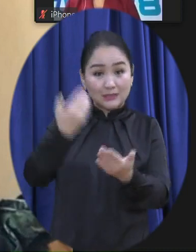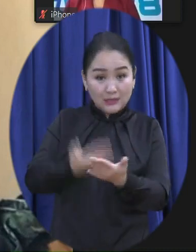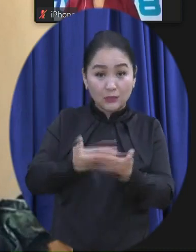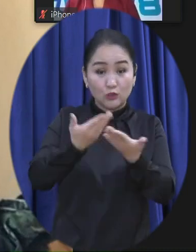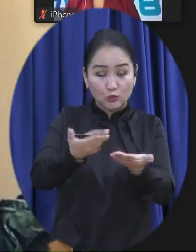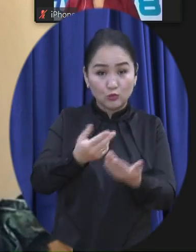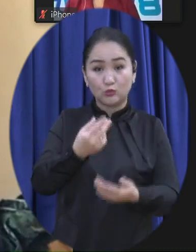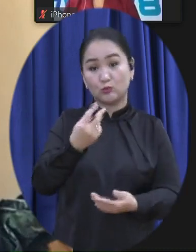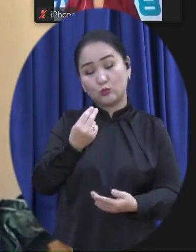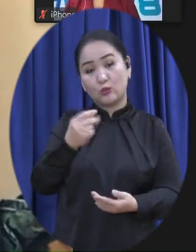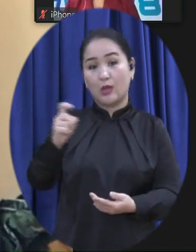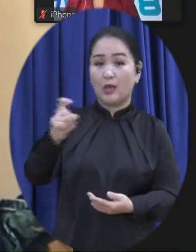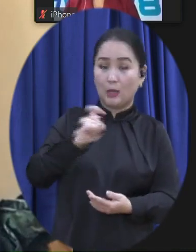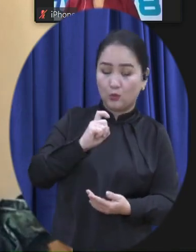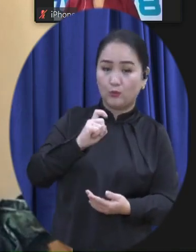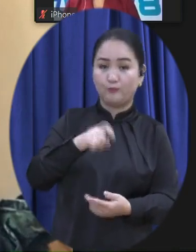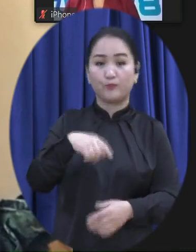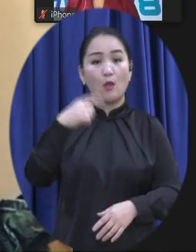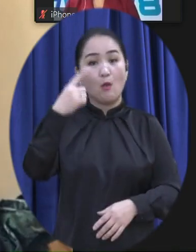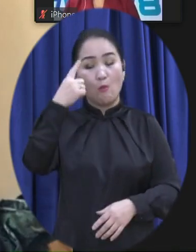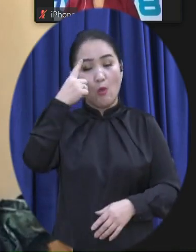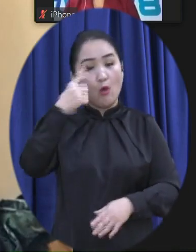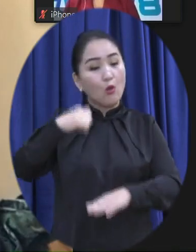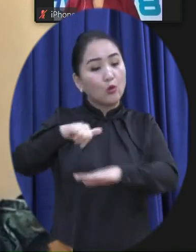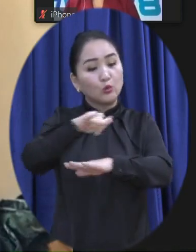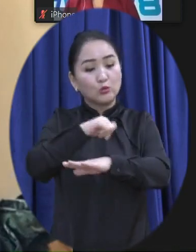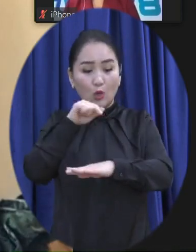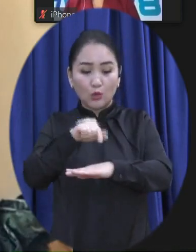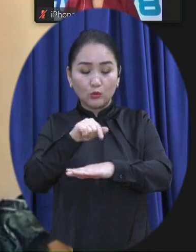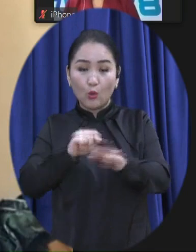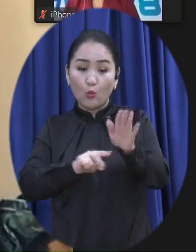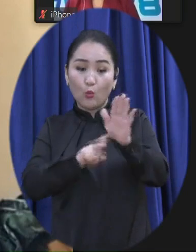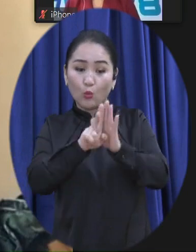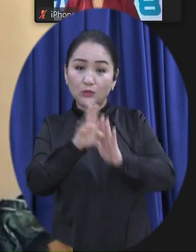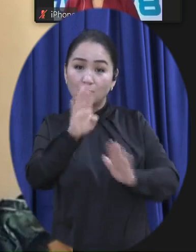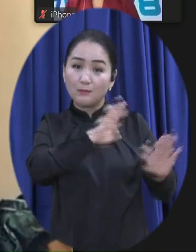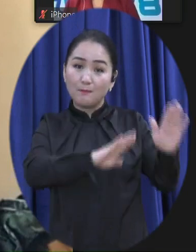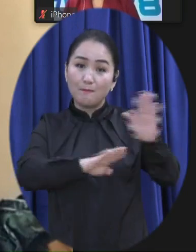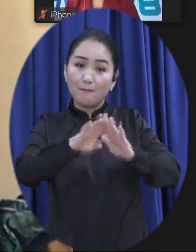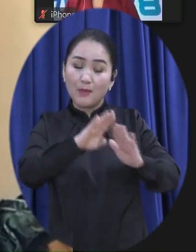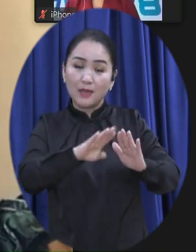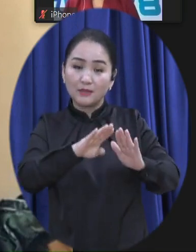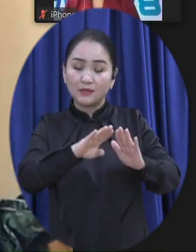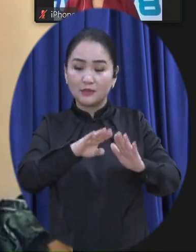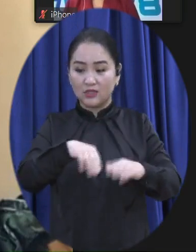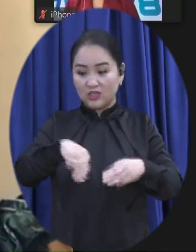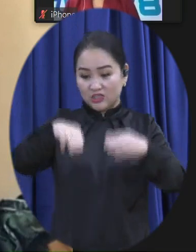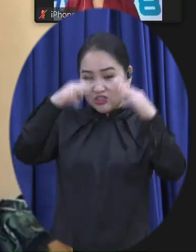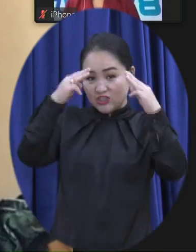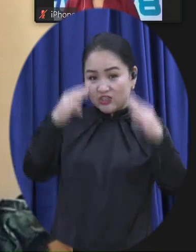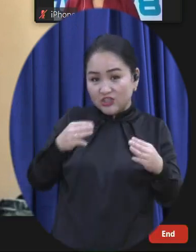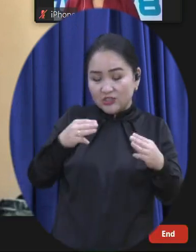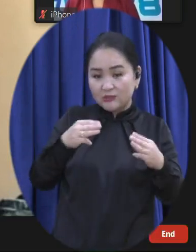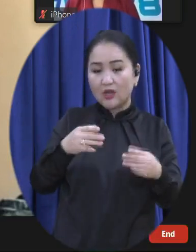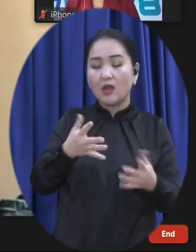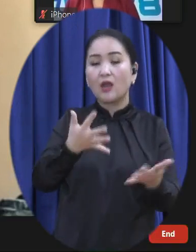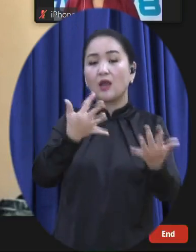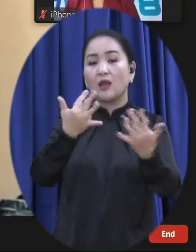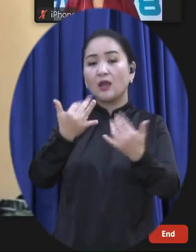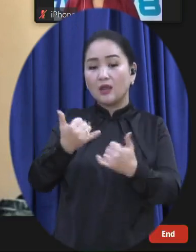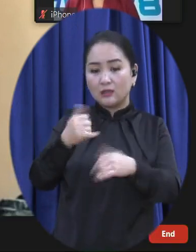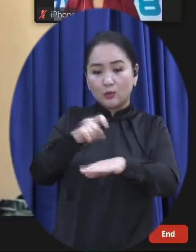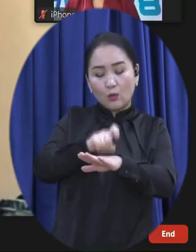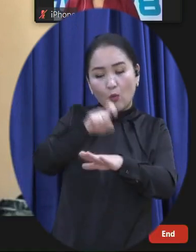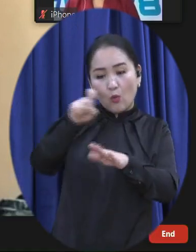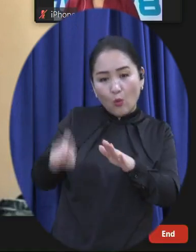уу? За манай улс одоо үүссэн нөхцөл байдлаа хүмж авч одоо шийдвэрлэхэд яг хэдийн хугацаа шаардлагатай гэж та